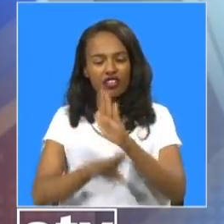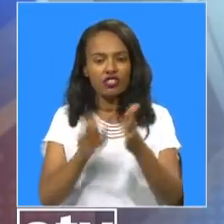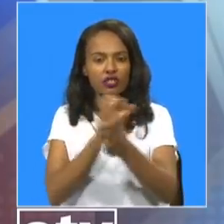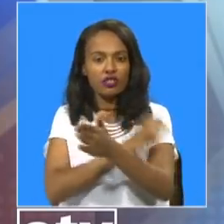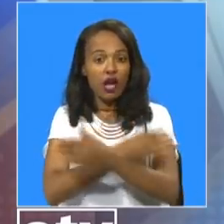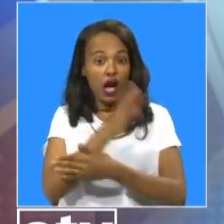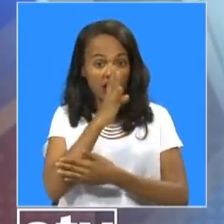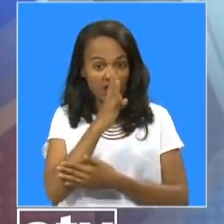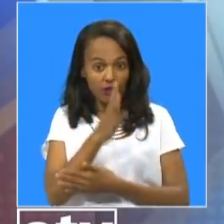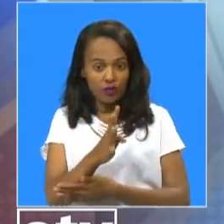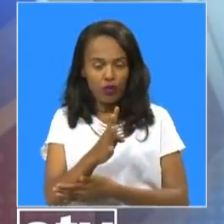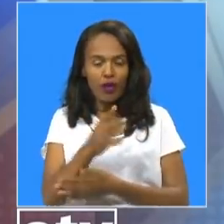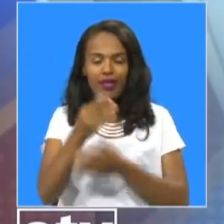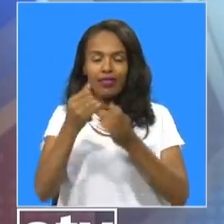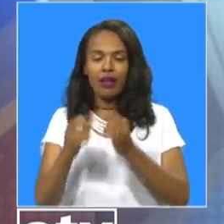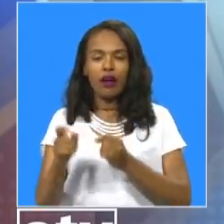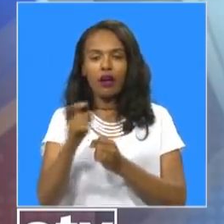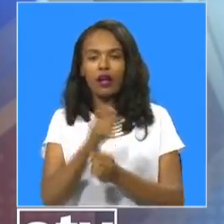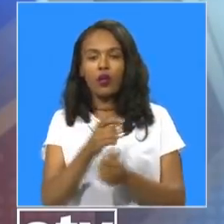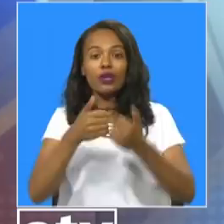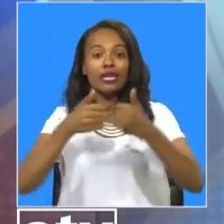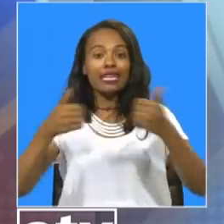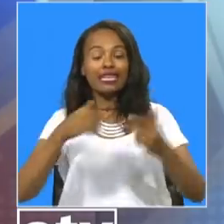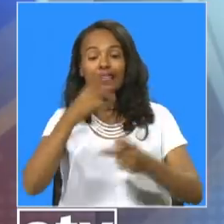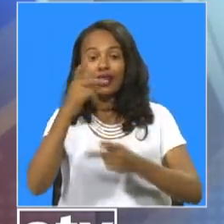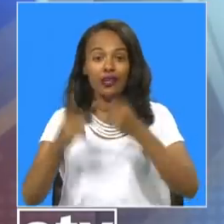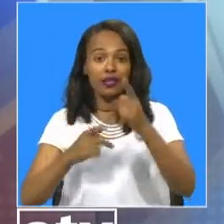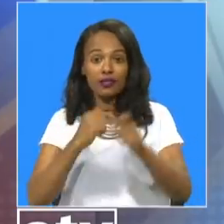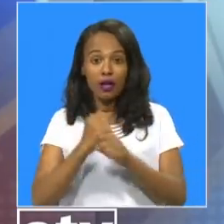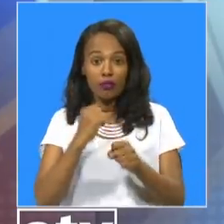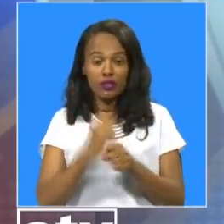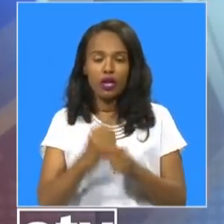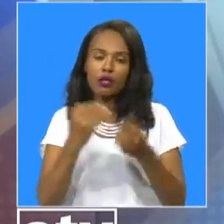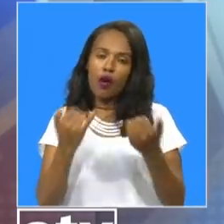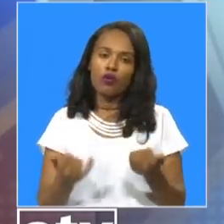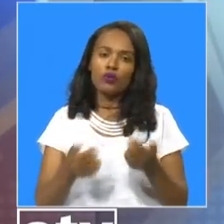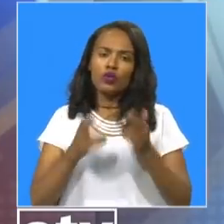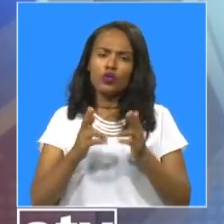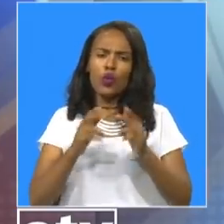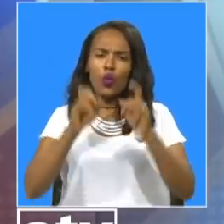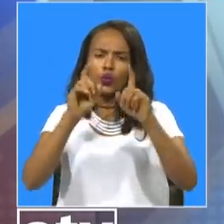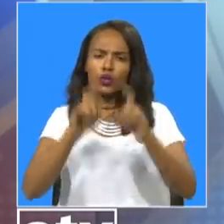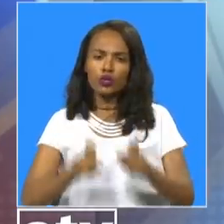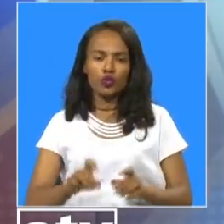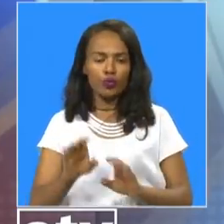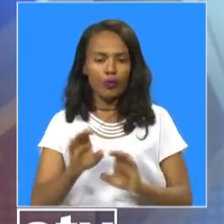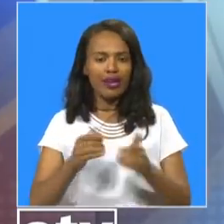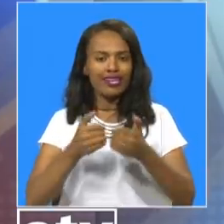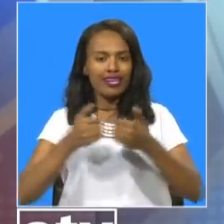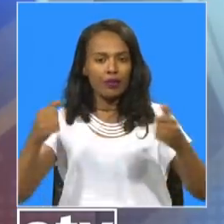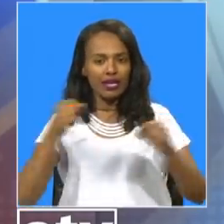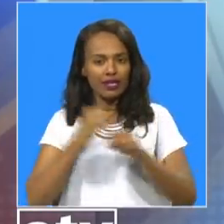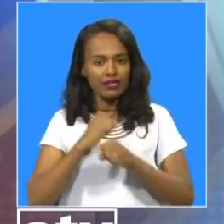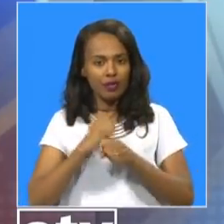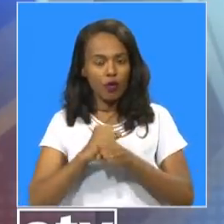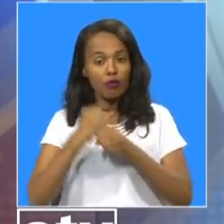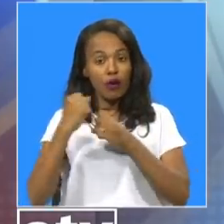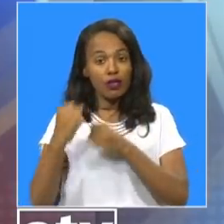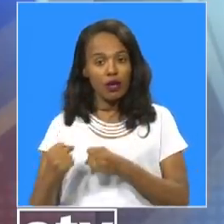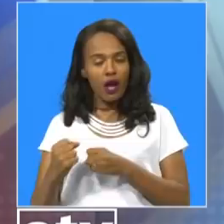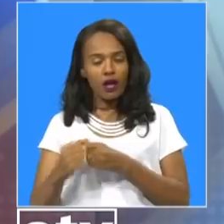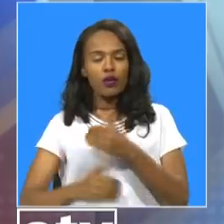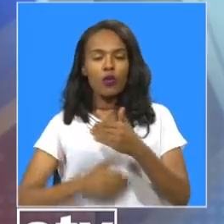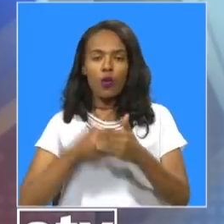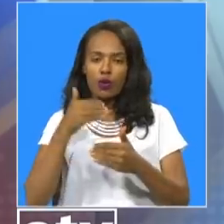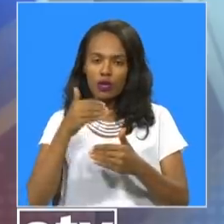ፈጥሮ ጠንካራ የሆነ የልየታና የቅኝት ስራ በመስራት ቶሎ አሁንም ቴስቱን በማድረግ የመለየት ስራውን ማጠናከር፣ ጎን ለጎን